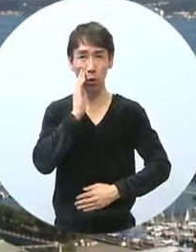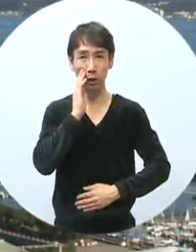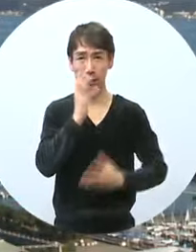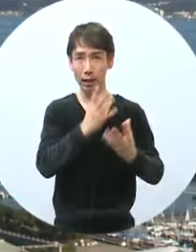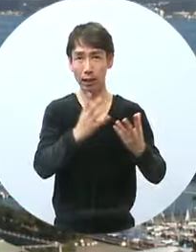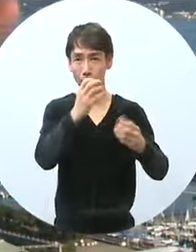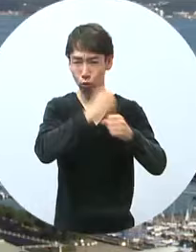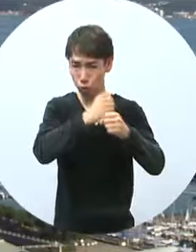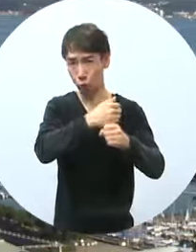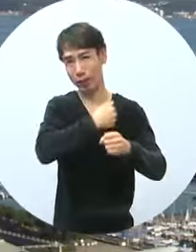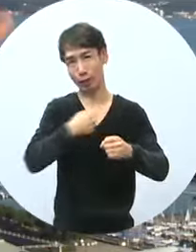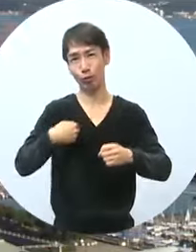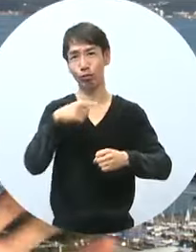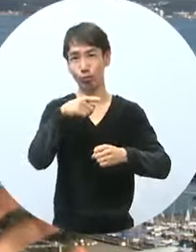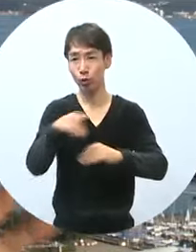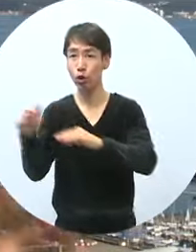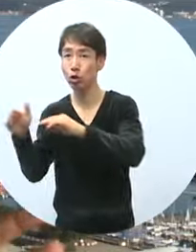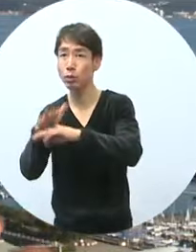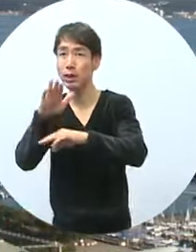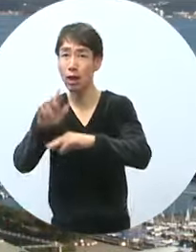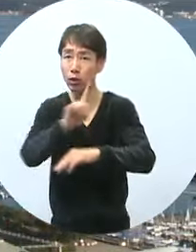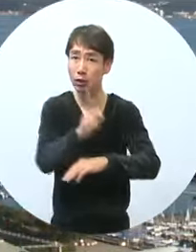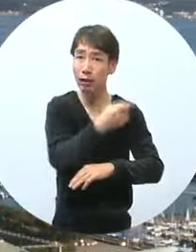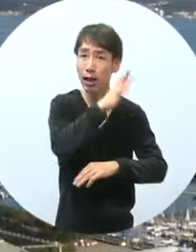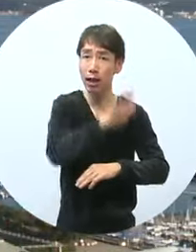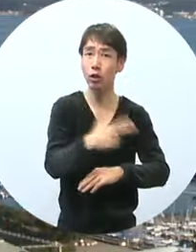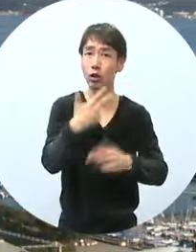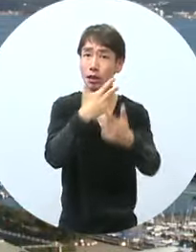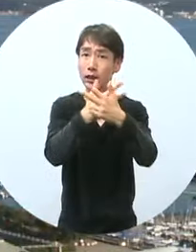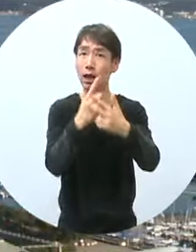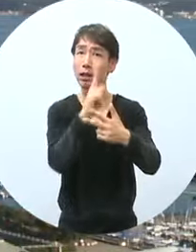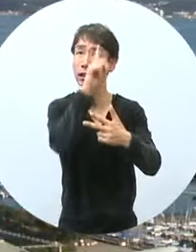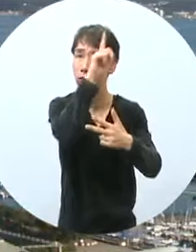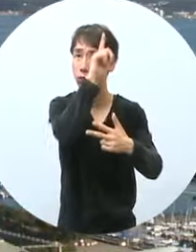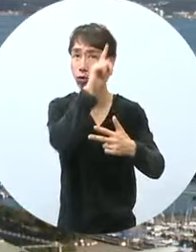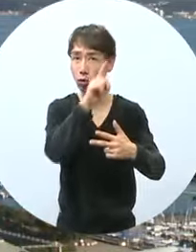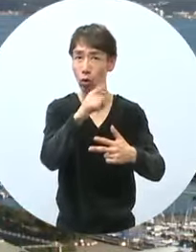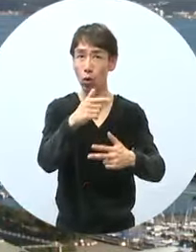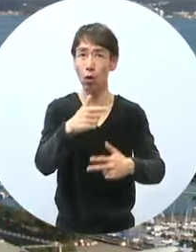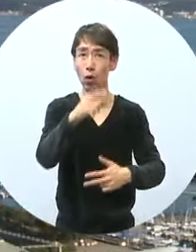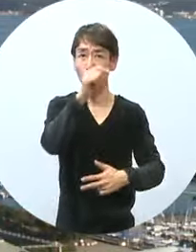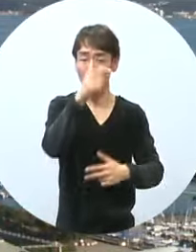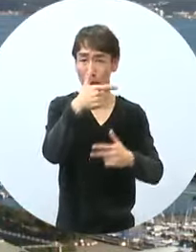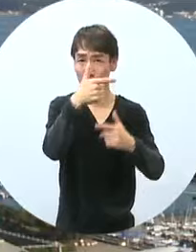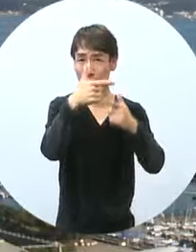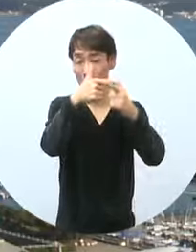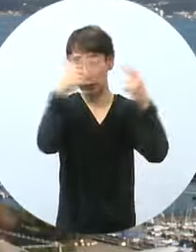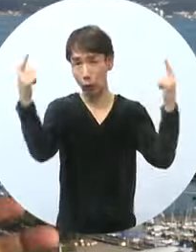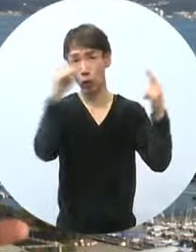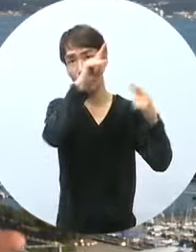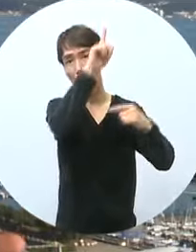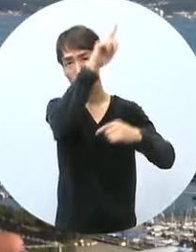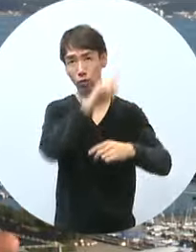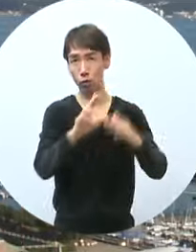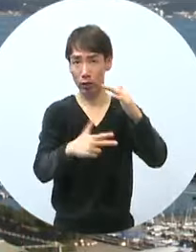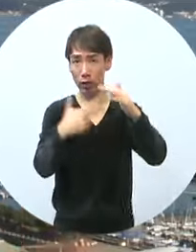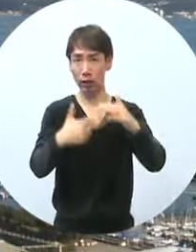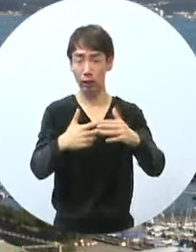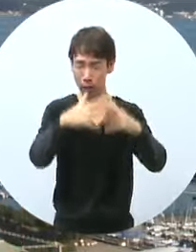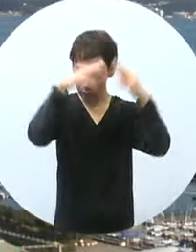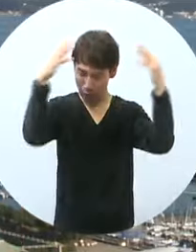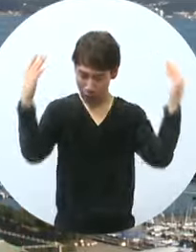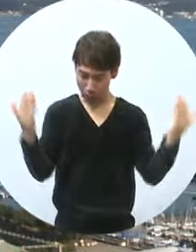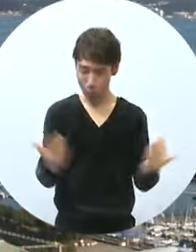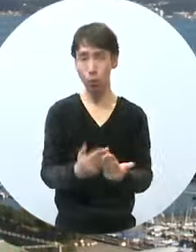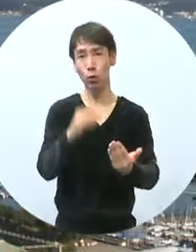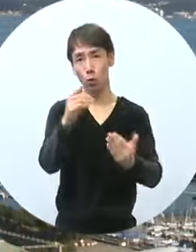ますね。こういう海があって、自然がある、そして北に行くとそういう大地が広がっている、もうとにかくこの藤沢全域